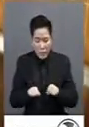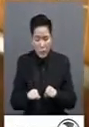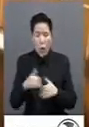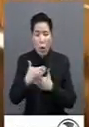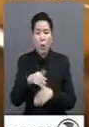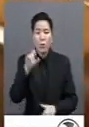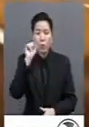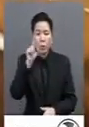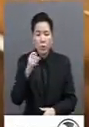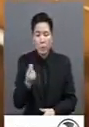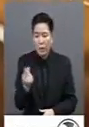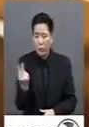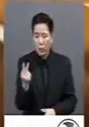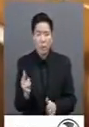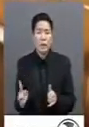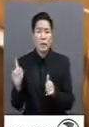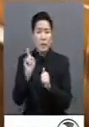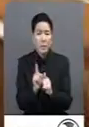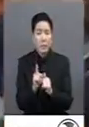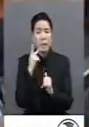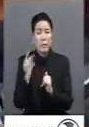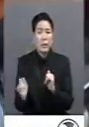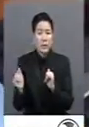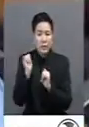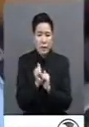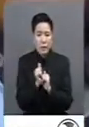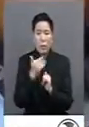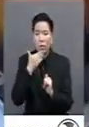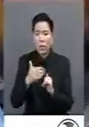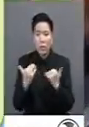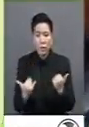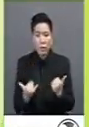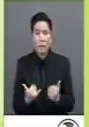กเฉินสุนัขทั้งสองตัวก็วิ่งตามและพยายามกระโดดขึ้นเตียงตลอดเวลา